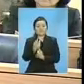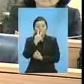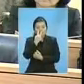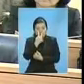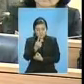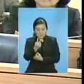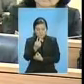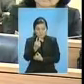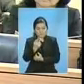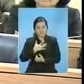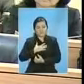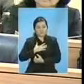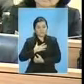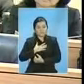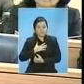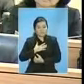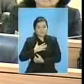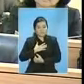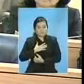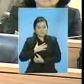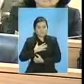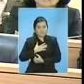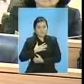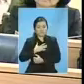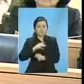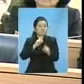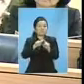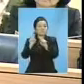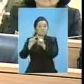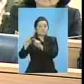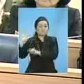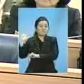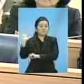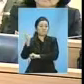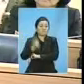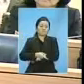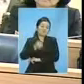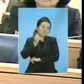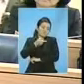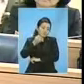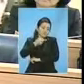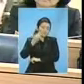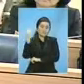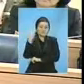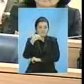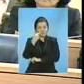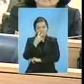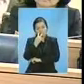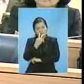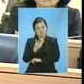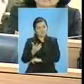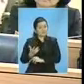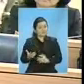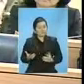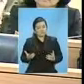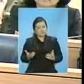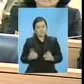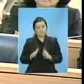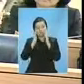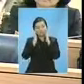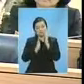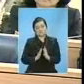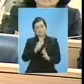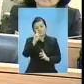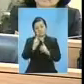ดิฉันได้เห็นสิ่งที่เกิดขึ้นบนโลกนี้แล้วซ้ำๆหลายๆครั้งประชากรของโลกหายไ